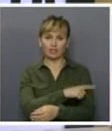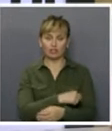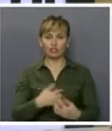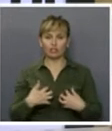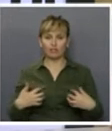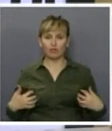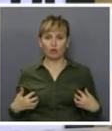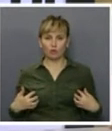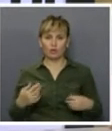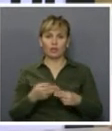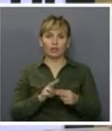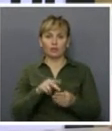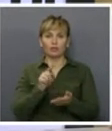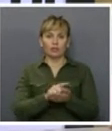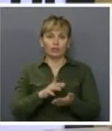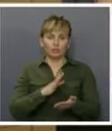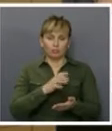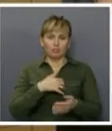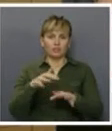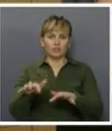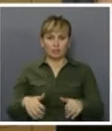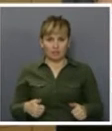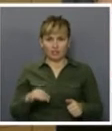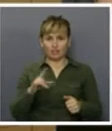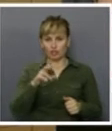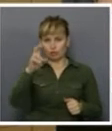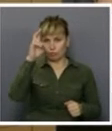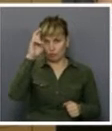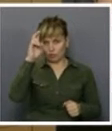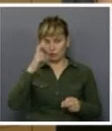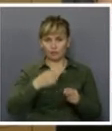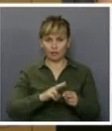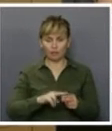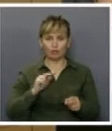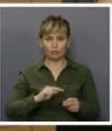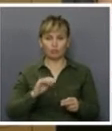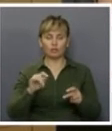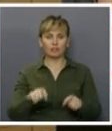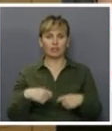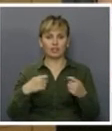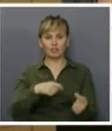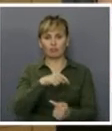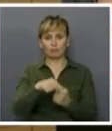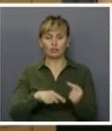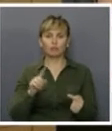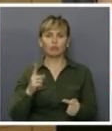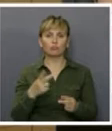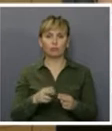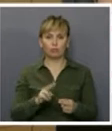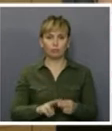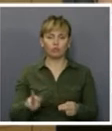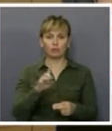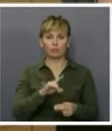То есть это должно было... Мы изъяли, скажем так, из государства эту функцию и передали ее в бизнес. Почему? Потому что мы сразу